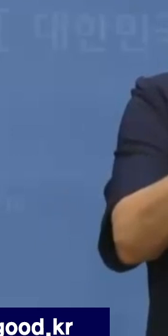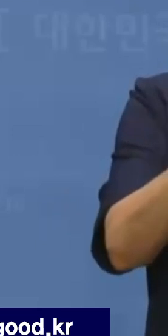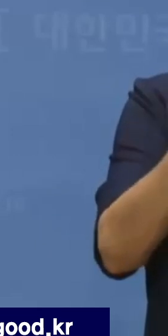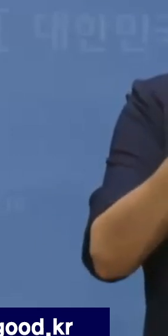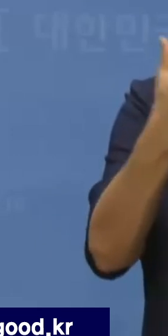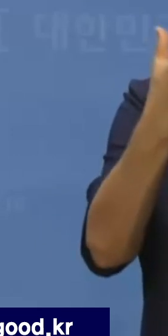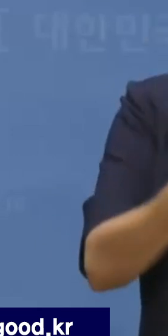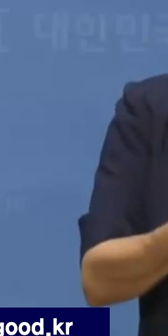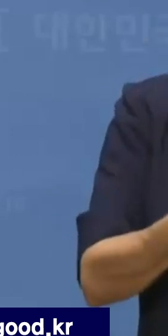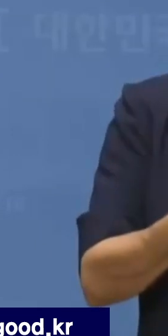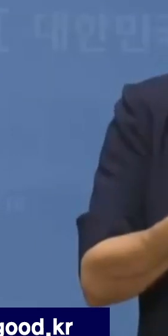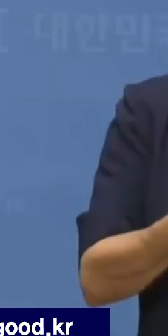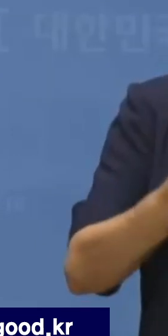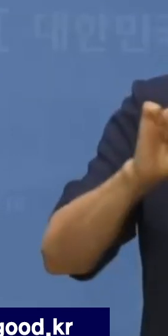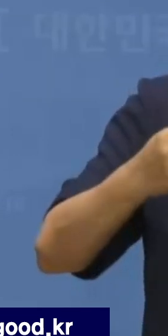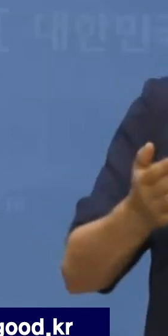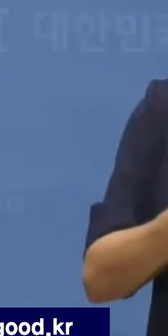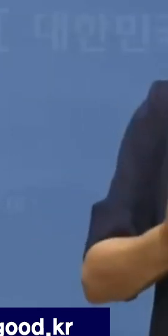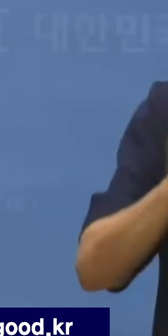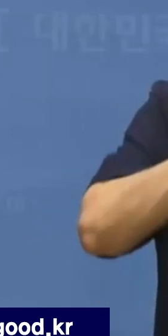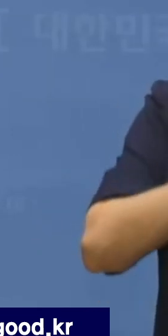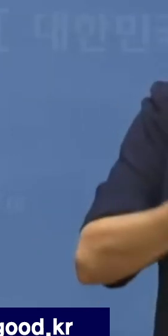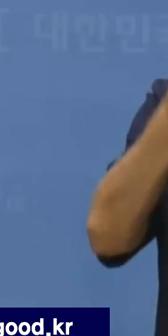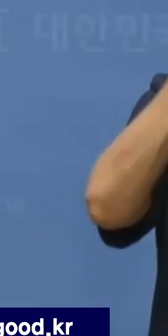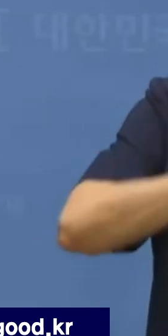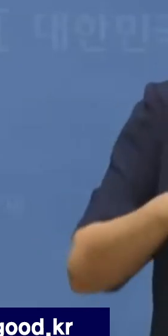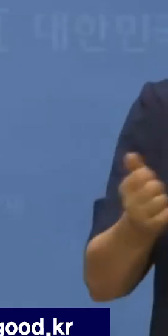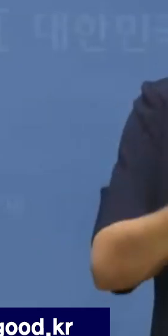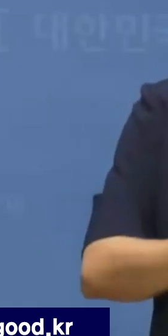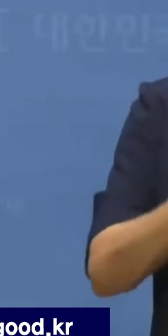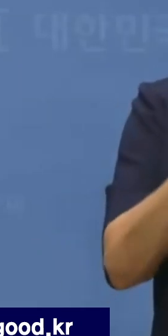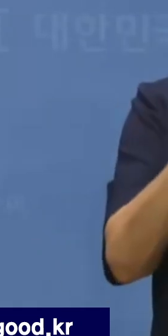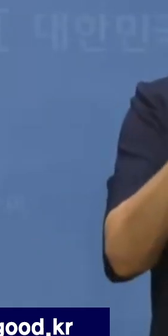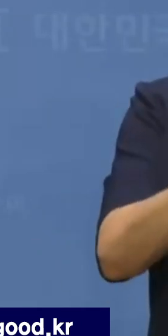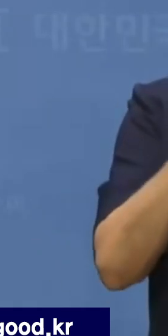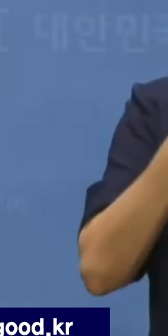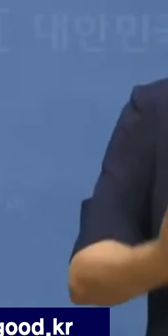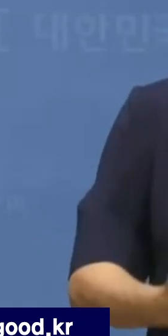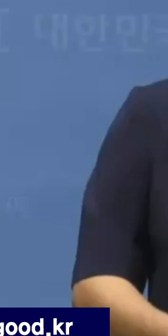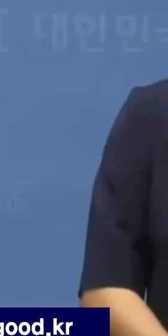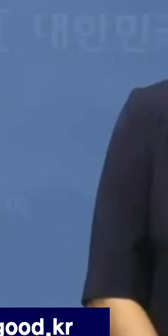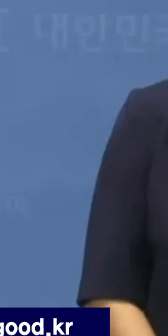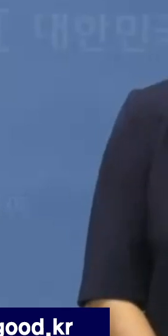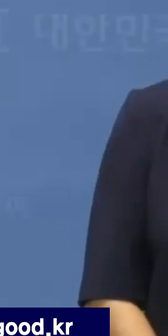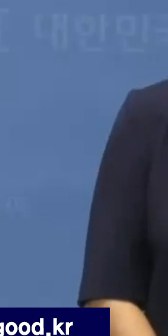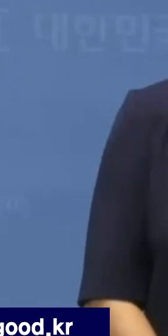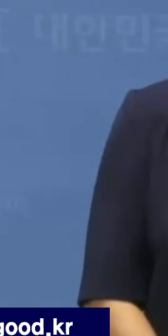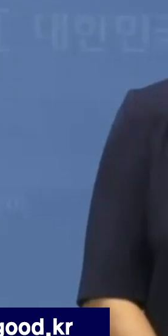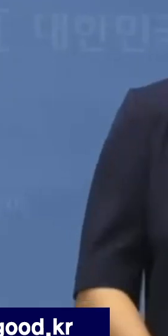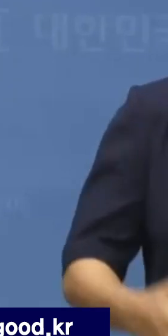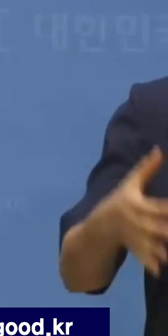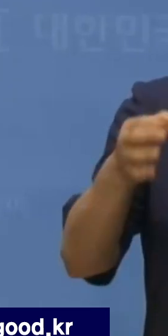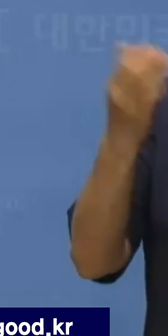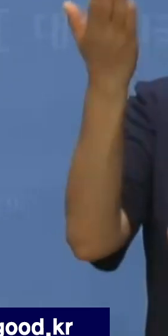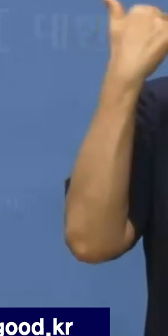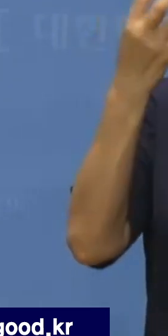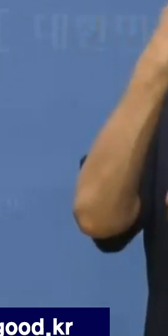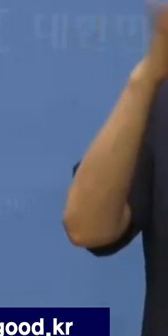장본인을 국민권익위원장으로 앉히겠다는 것이 가당키나 한 말입니까? 김홍일 전